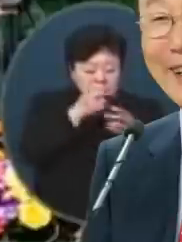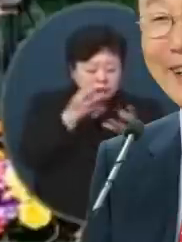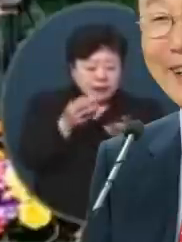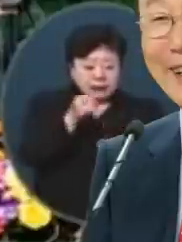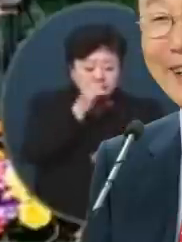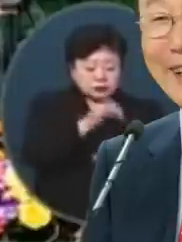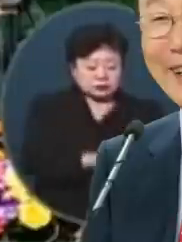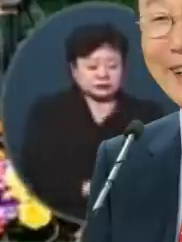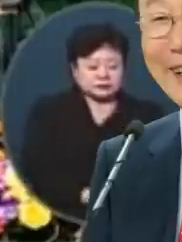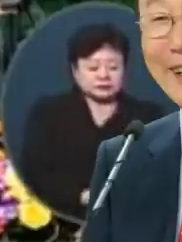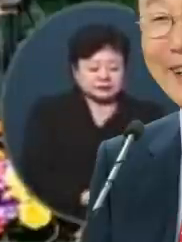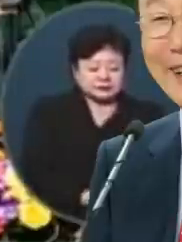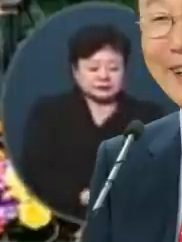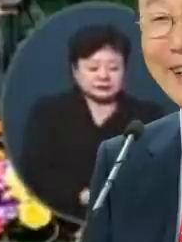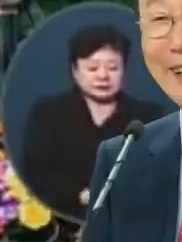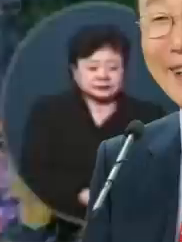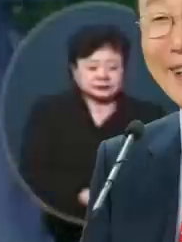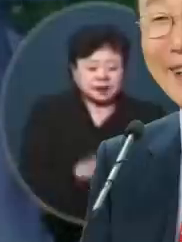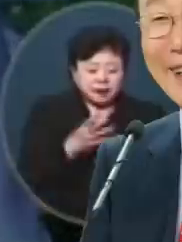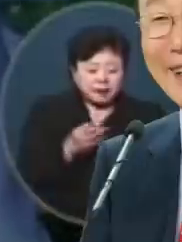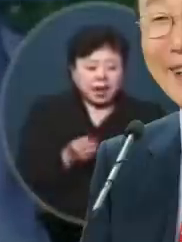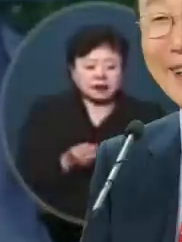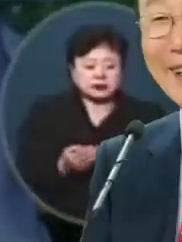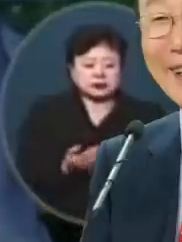많습니다. 그 수가 많았죠.